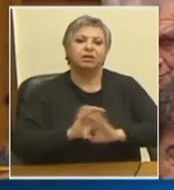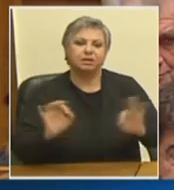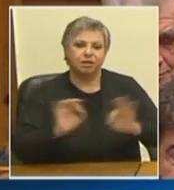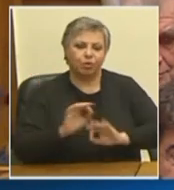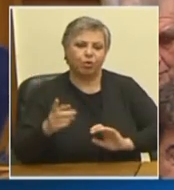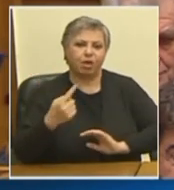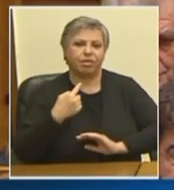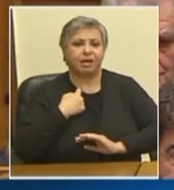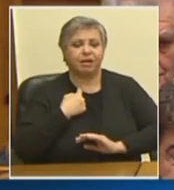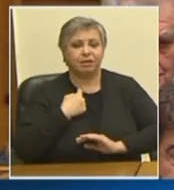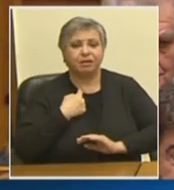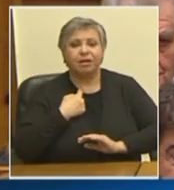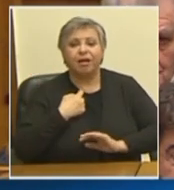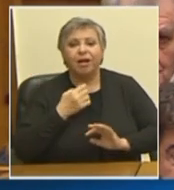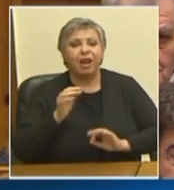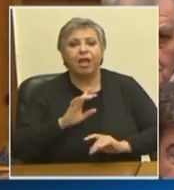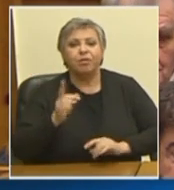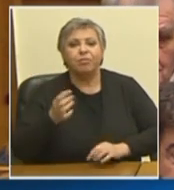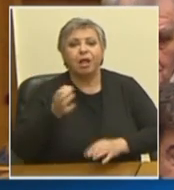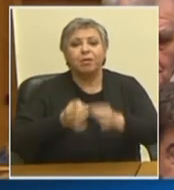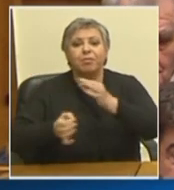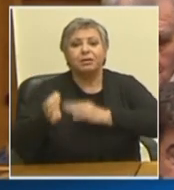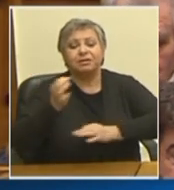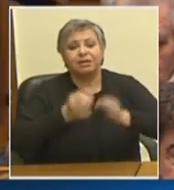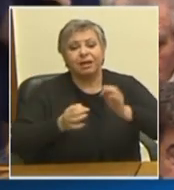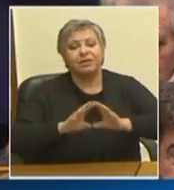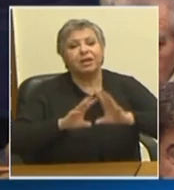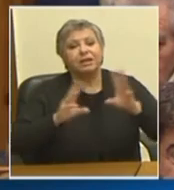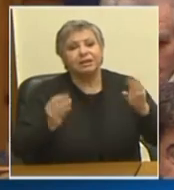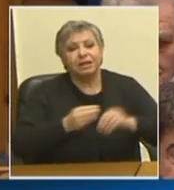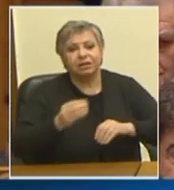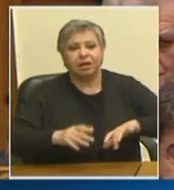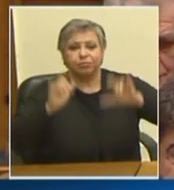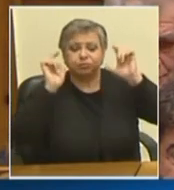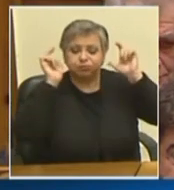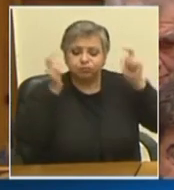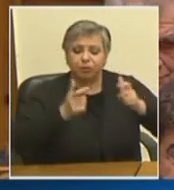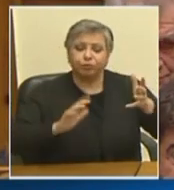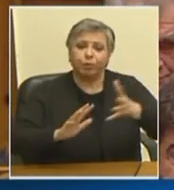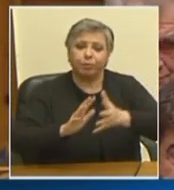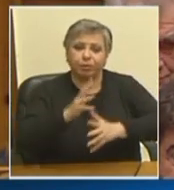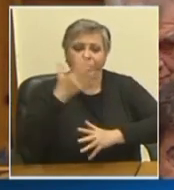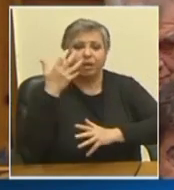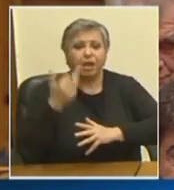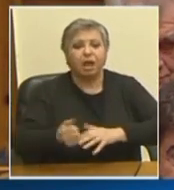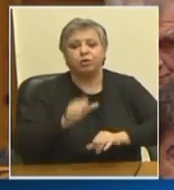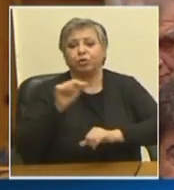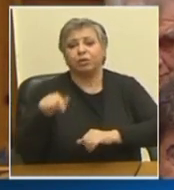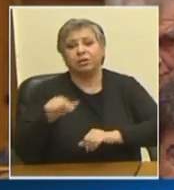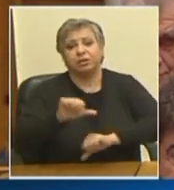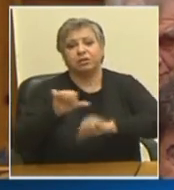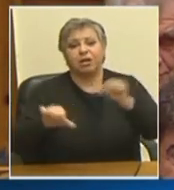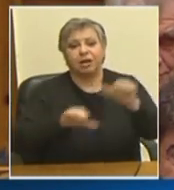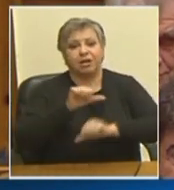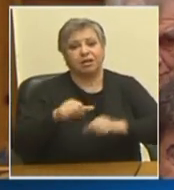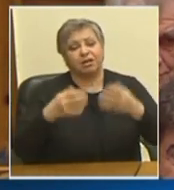βεβαίως μην επικαλείστε τον όρο της δημοκρατικής προοδευτικής παράταξης και τον όρο της μεγάλης προοδευτικής και δημοκρατικής αλλαγής, διότι